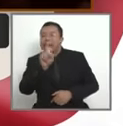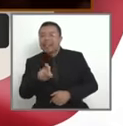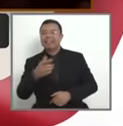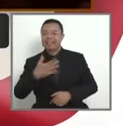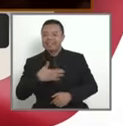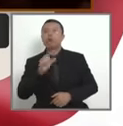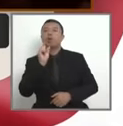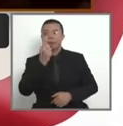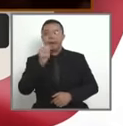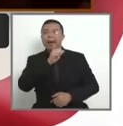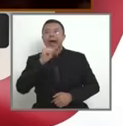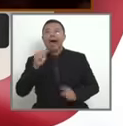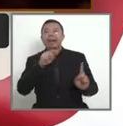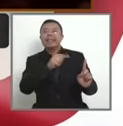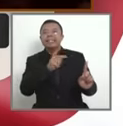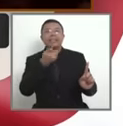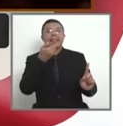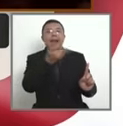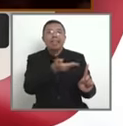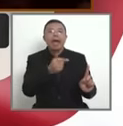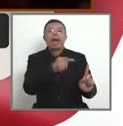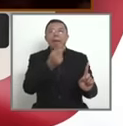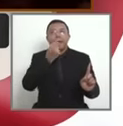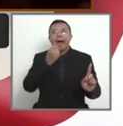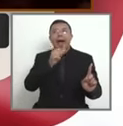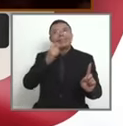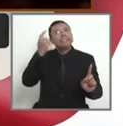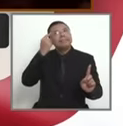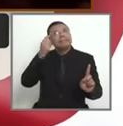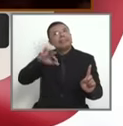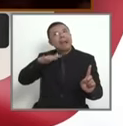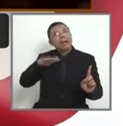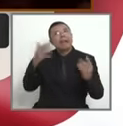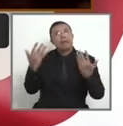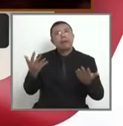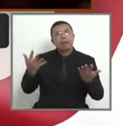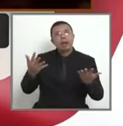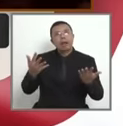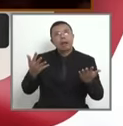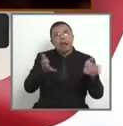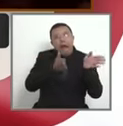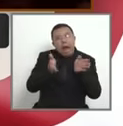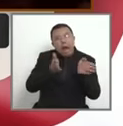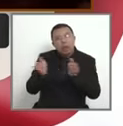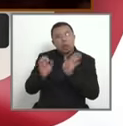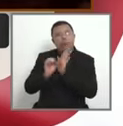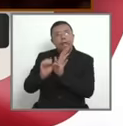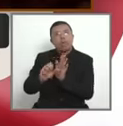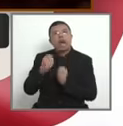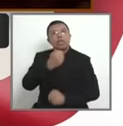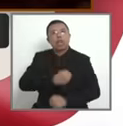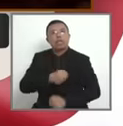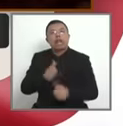ini yang penting untuk kita ingat adalah yang utama dari Bansos itu adalah Siapa yang menerima